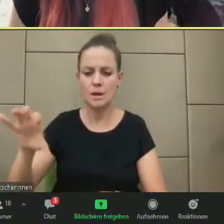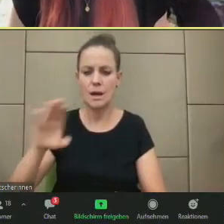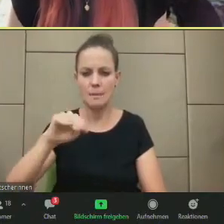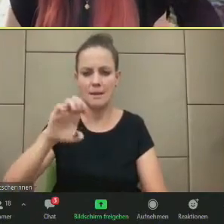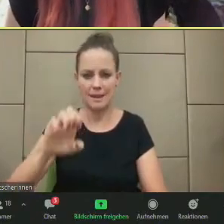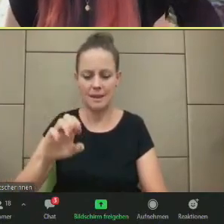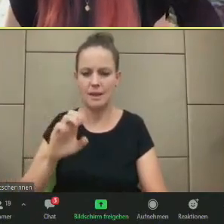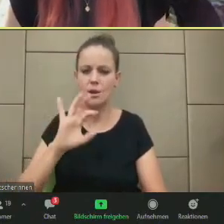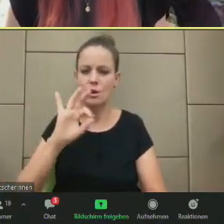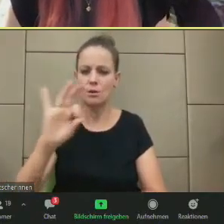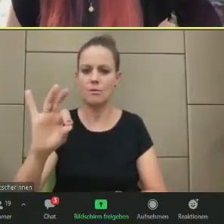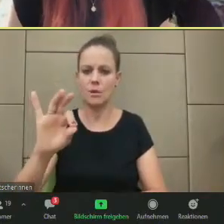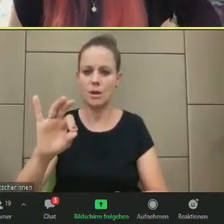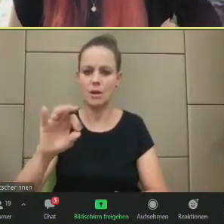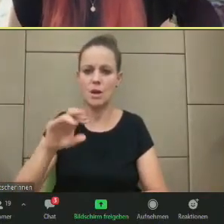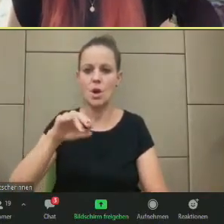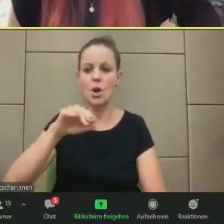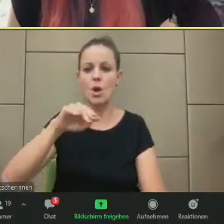steht für